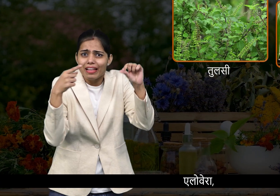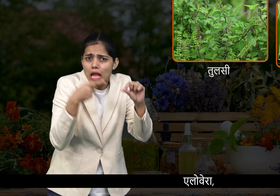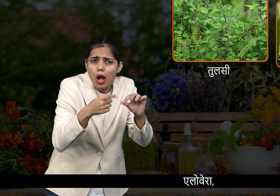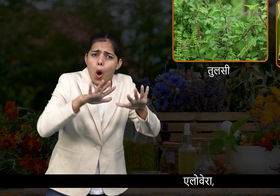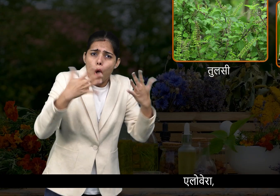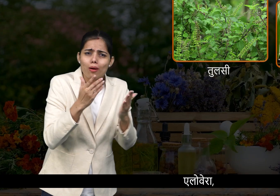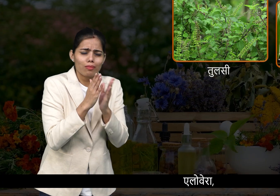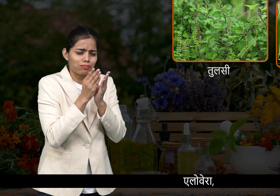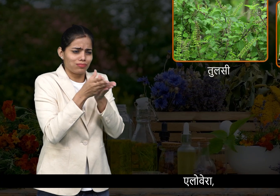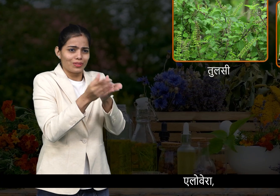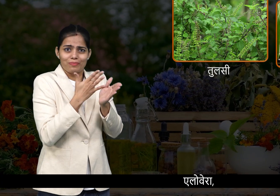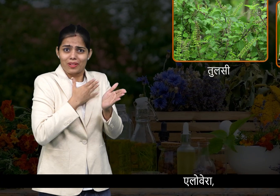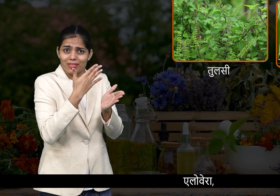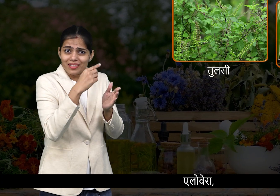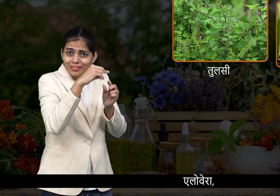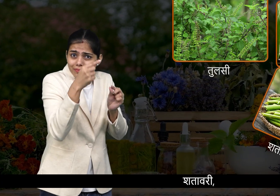एलोवेरा,